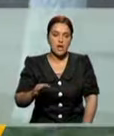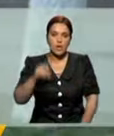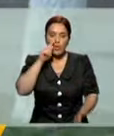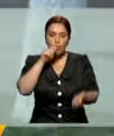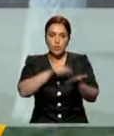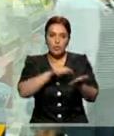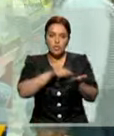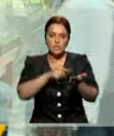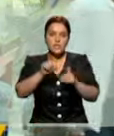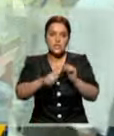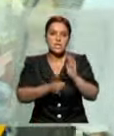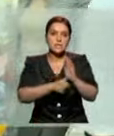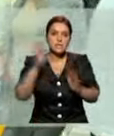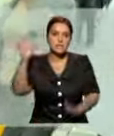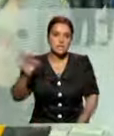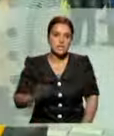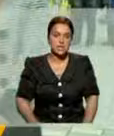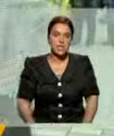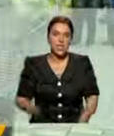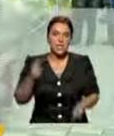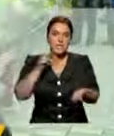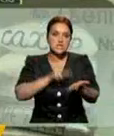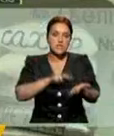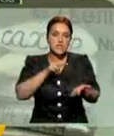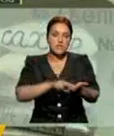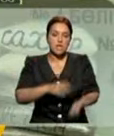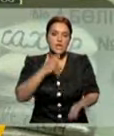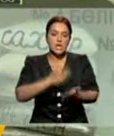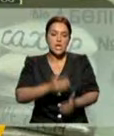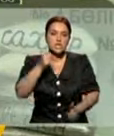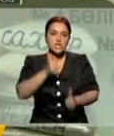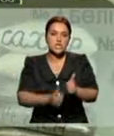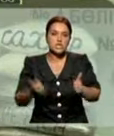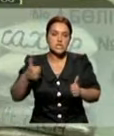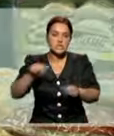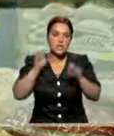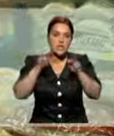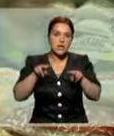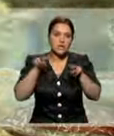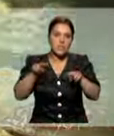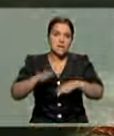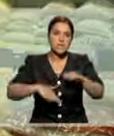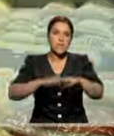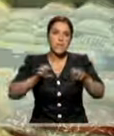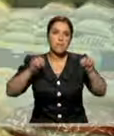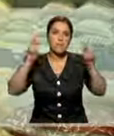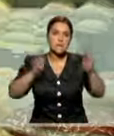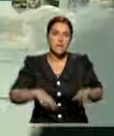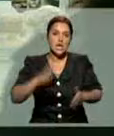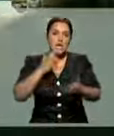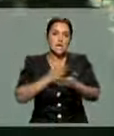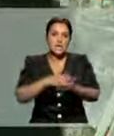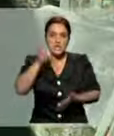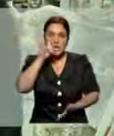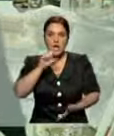на 16%. Ценовую картину на рынках страны еженедельно отслеживают специалисты Казагромаркетинга. По их